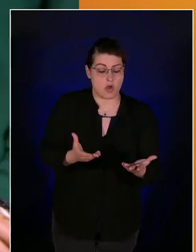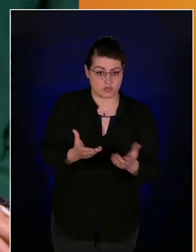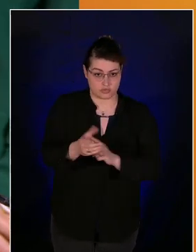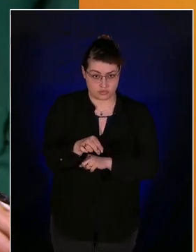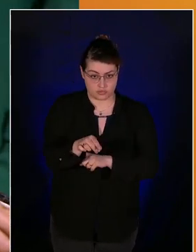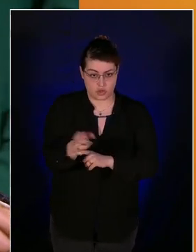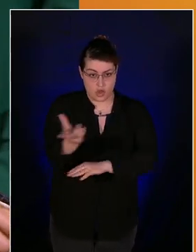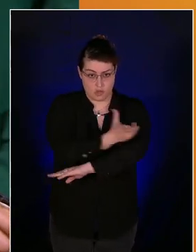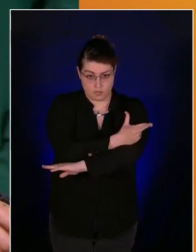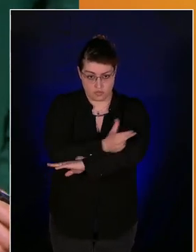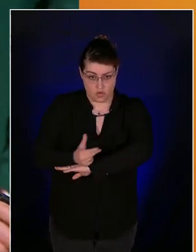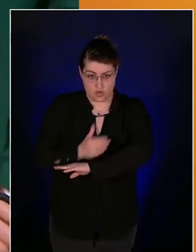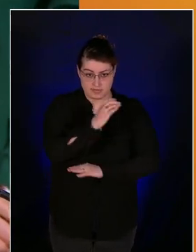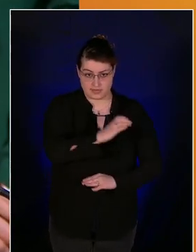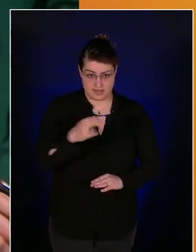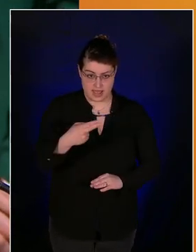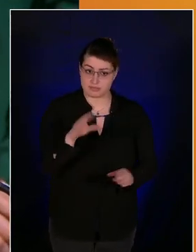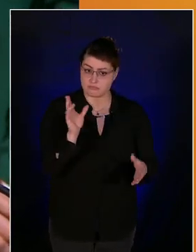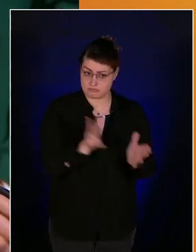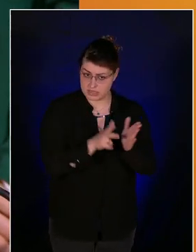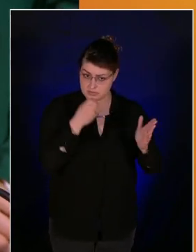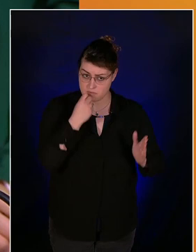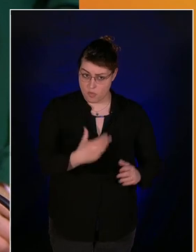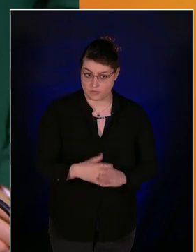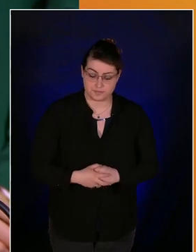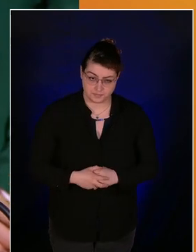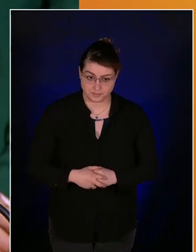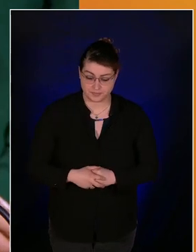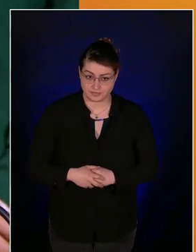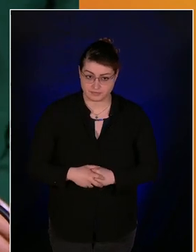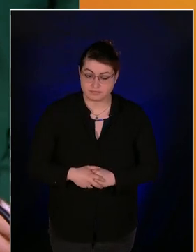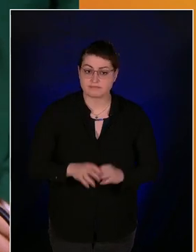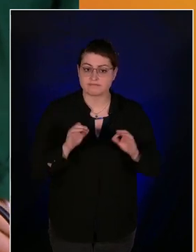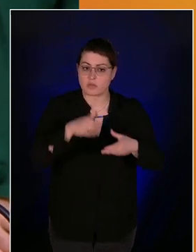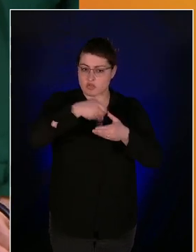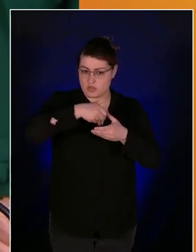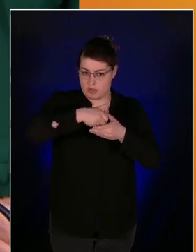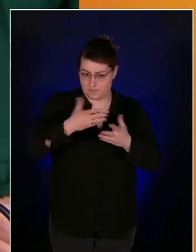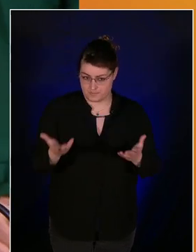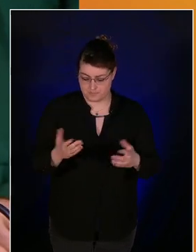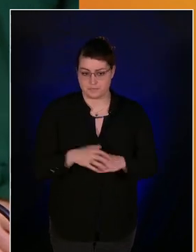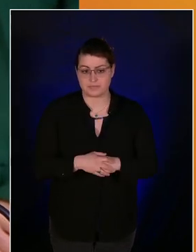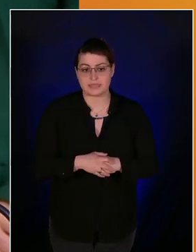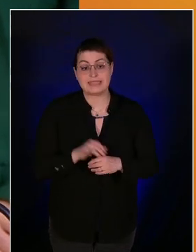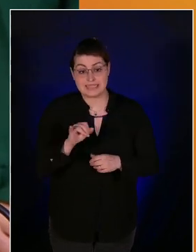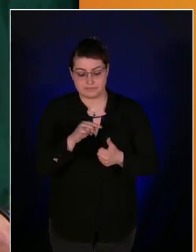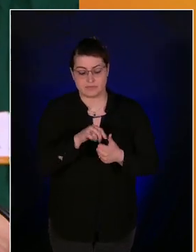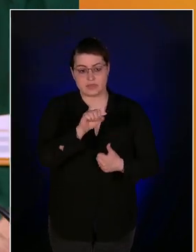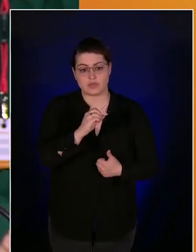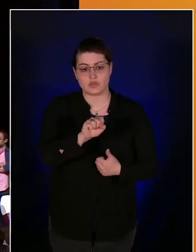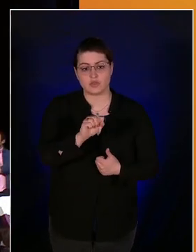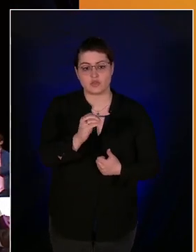un bureau que le CCN a validé. Il se compose de